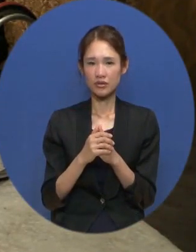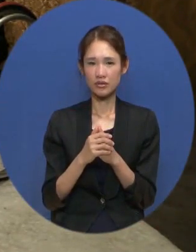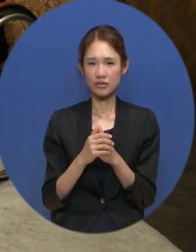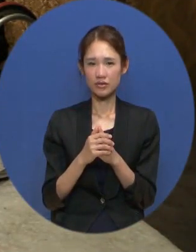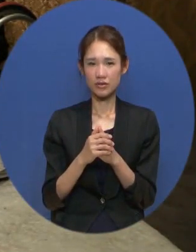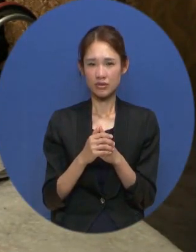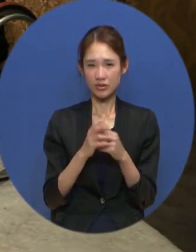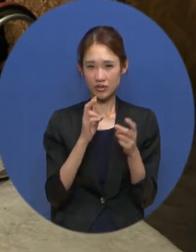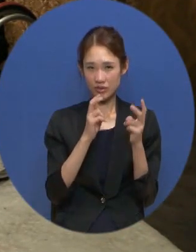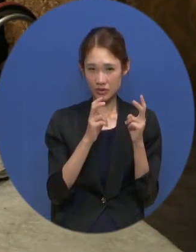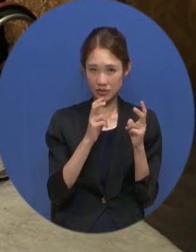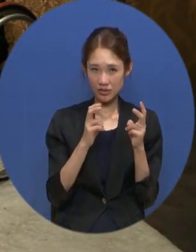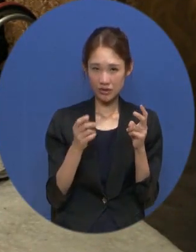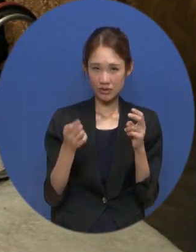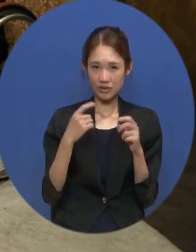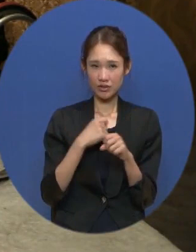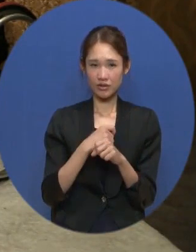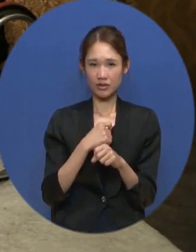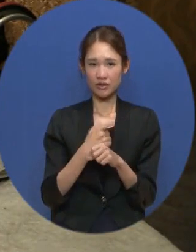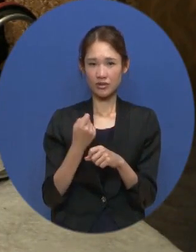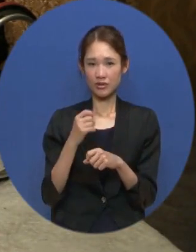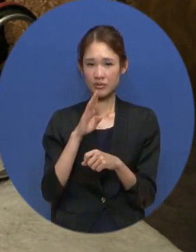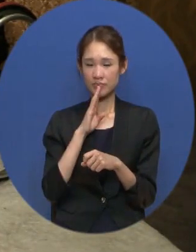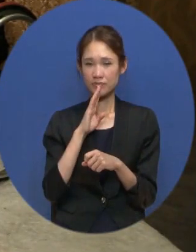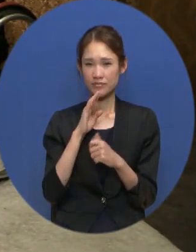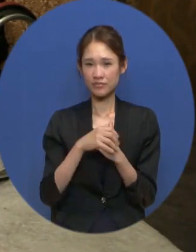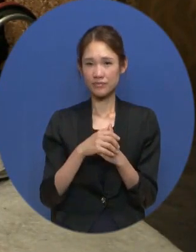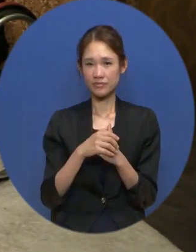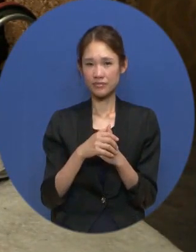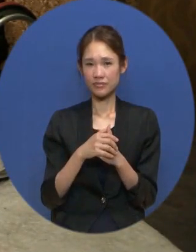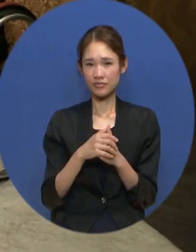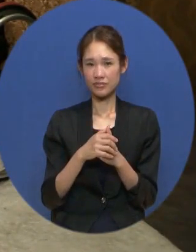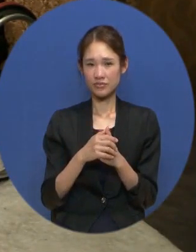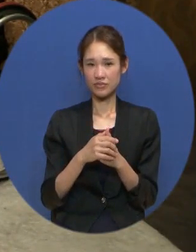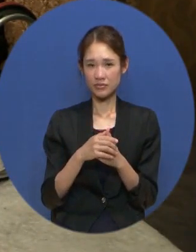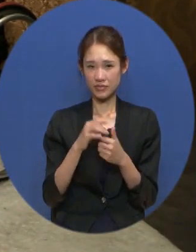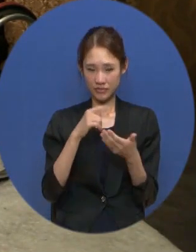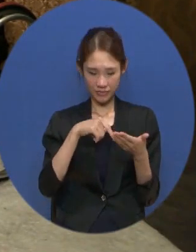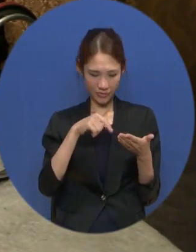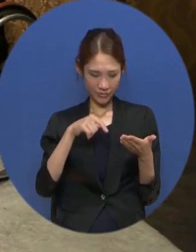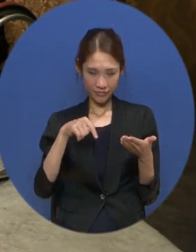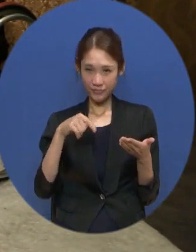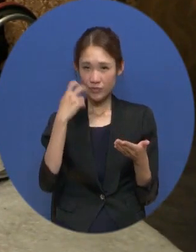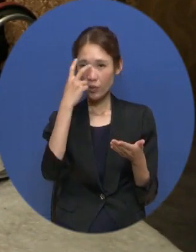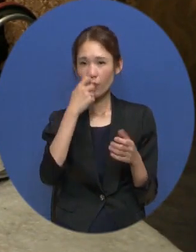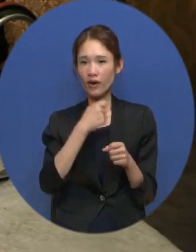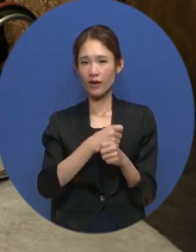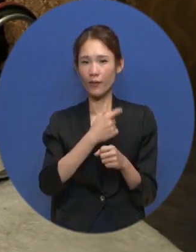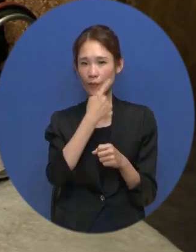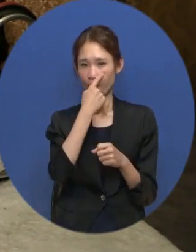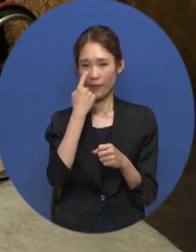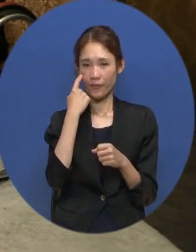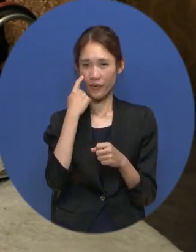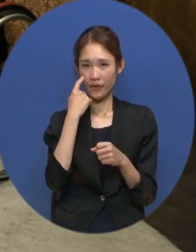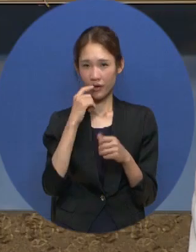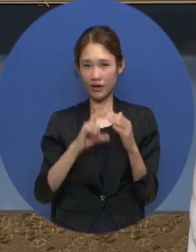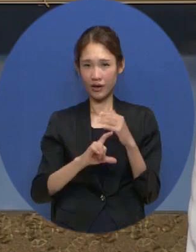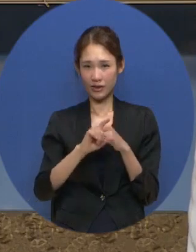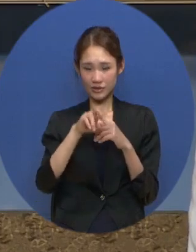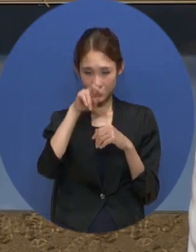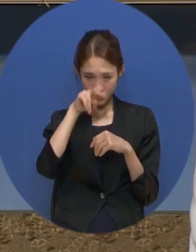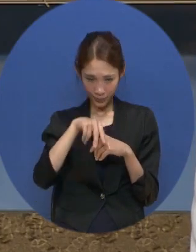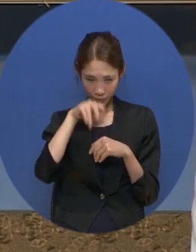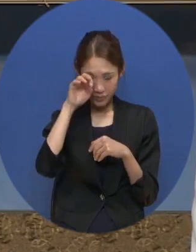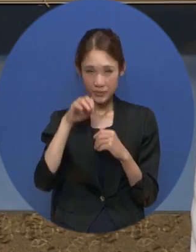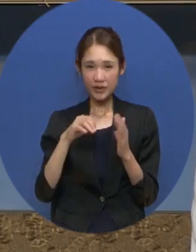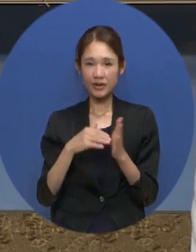거로 저희는 그냥 그게 출근한 거예요. 그러니까 네네네. 그런 것도 계속 체크해 주시고 그래서 예. 아침에 이제 쫙 한번 보죠. 예. 그래서